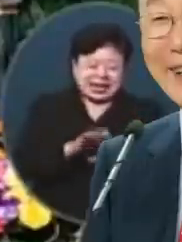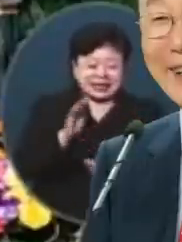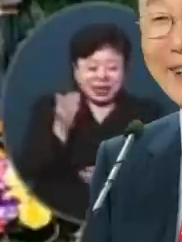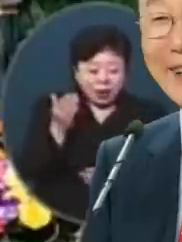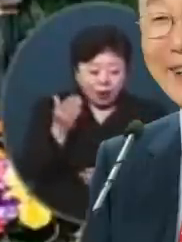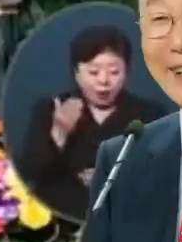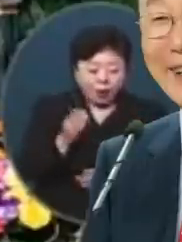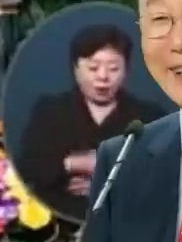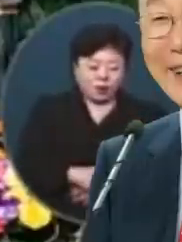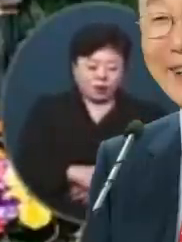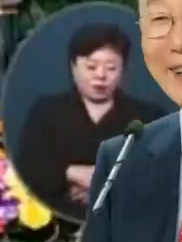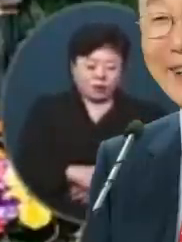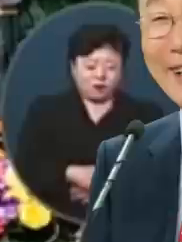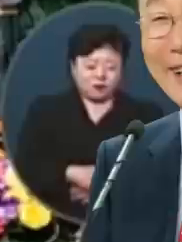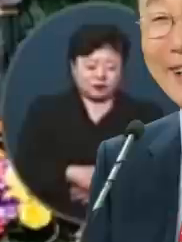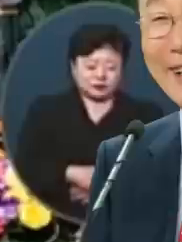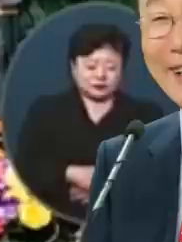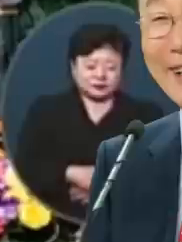양약이라도